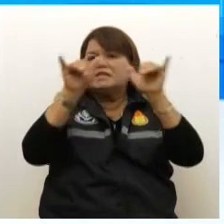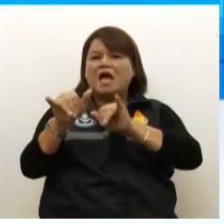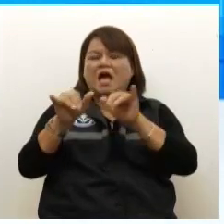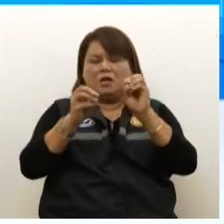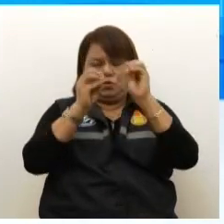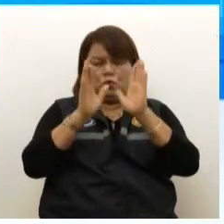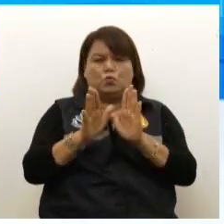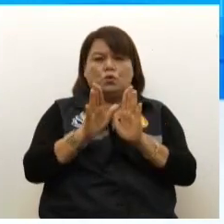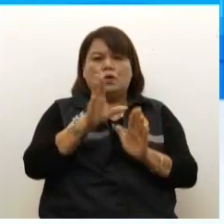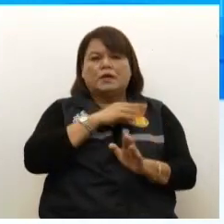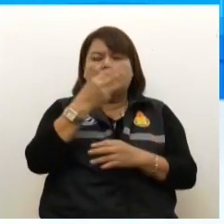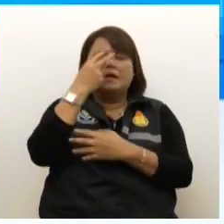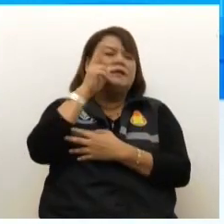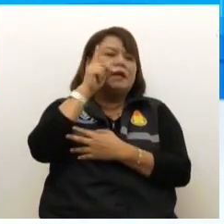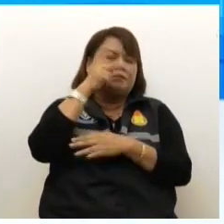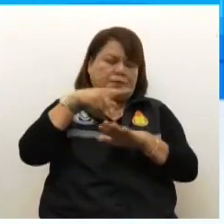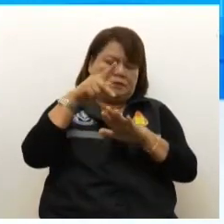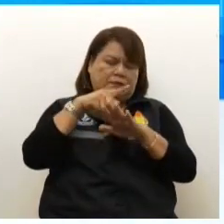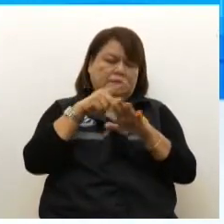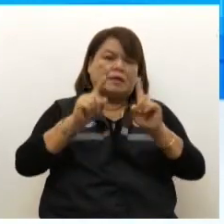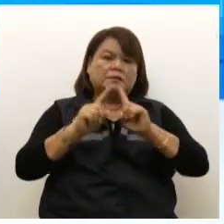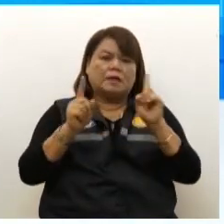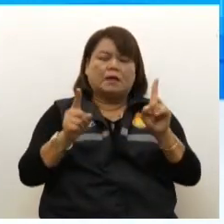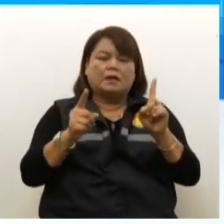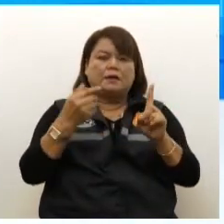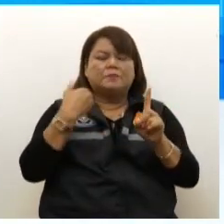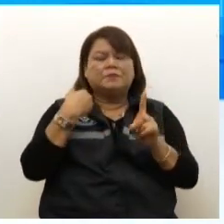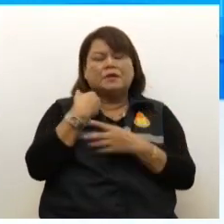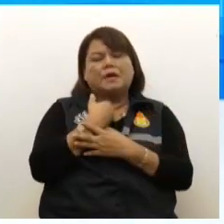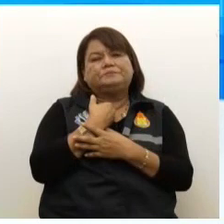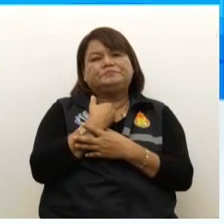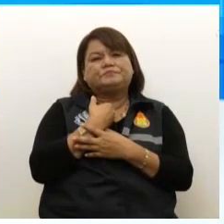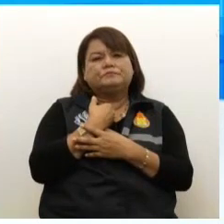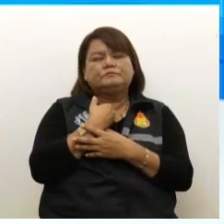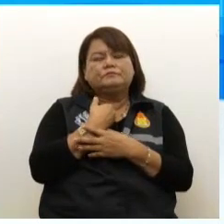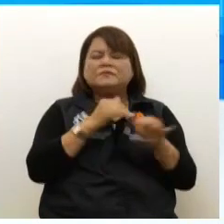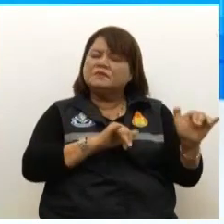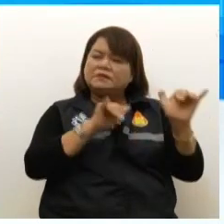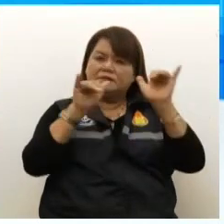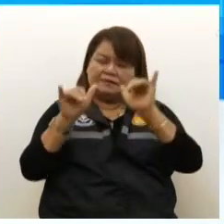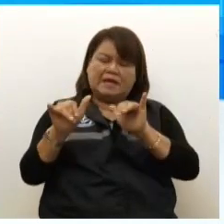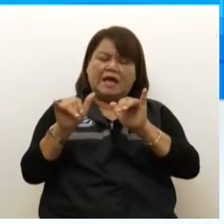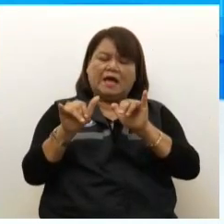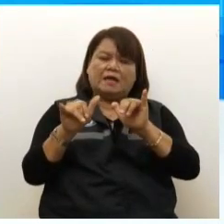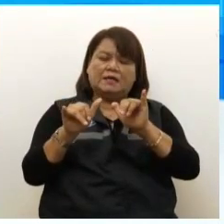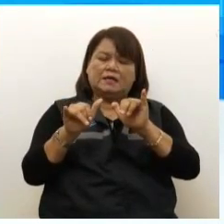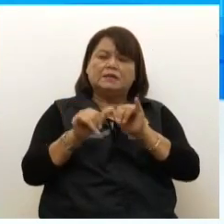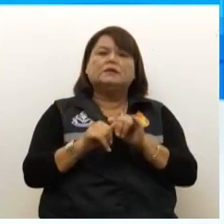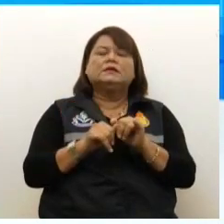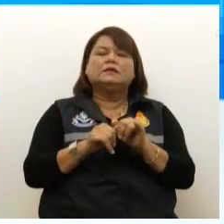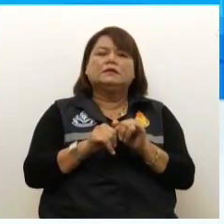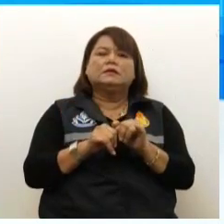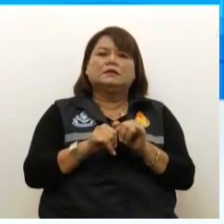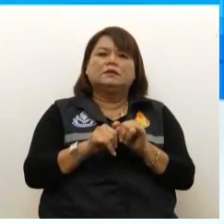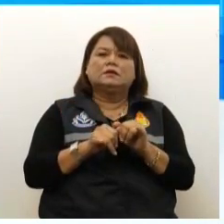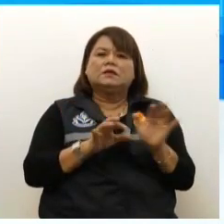นะครับก็จะเห็นเขตพื้นที่หลายเขตพื้นที่ได้มีการขยับตัวโยกย้ายก็ขอเรียนว่าเนื่องจาก